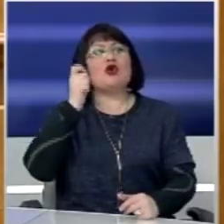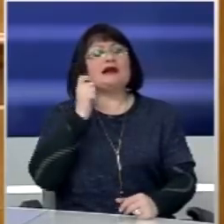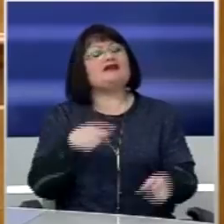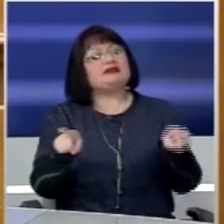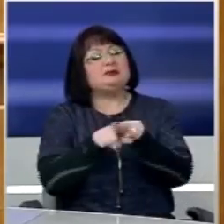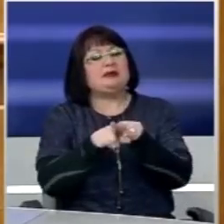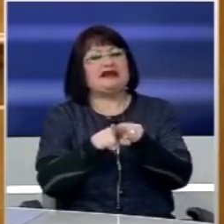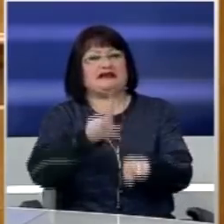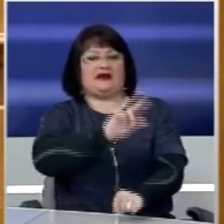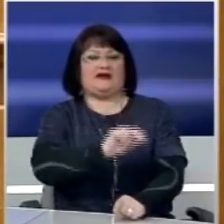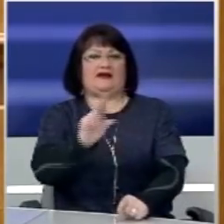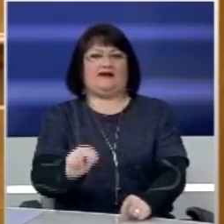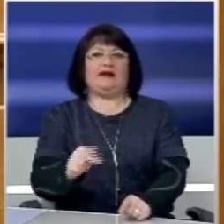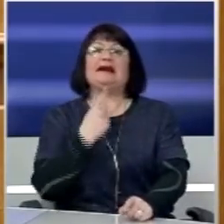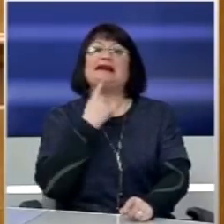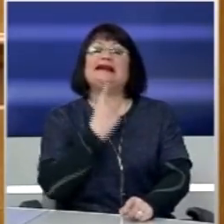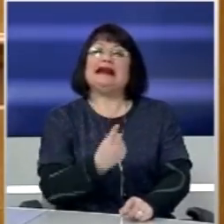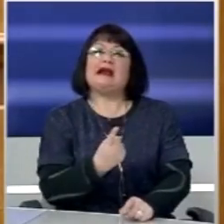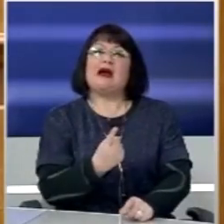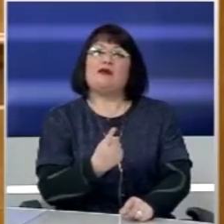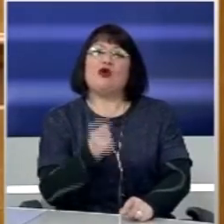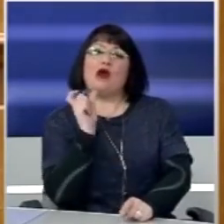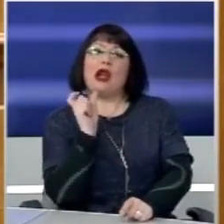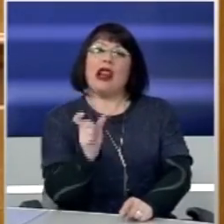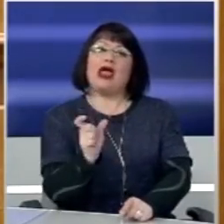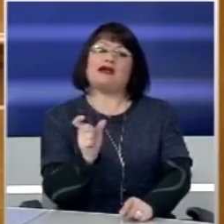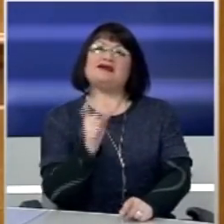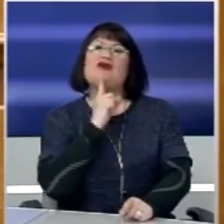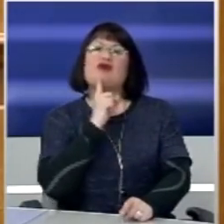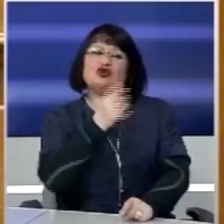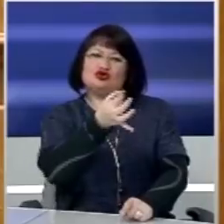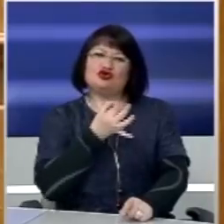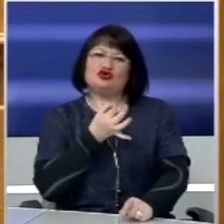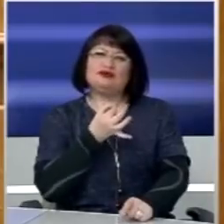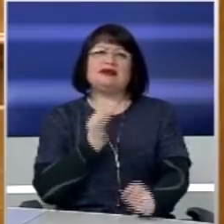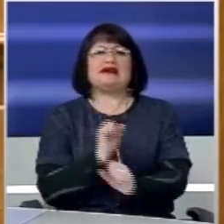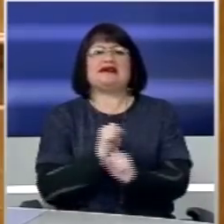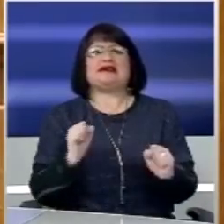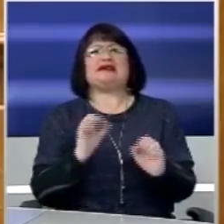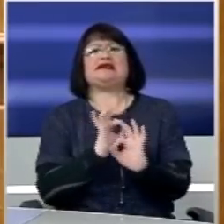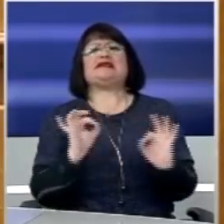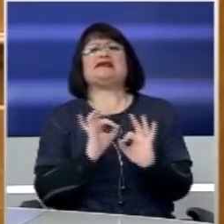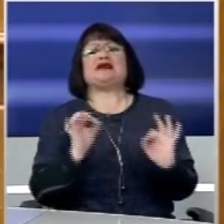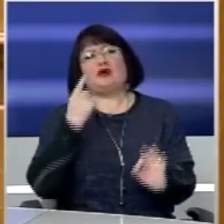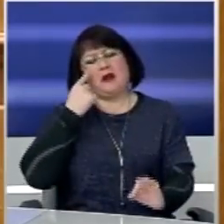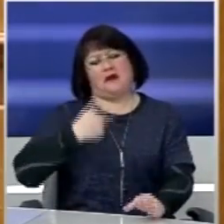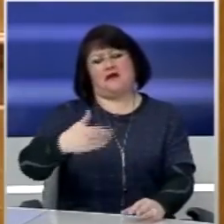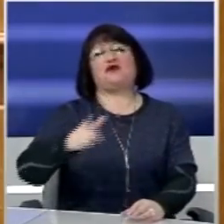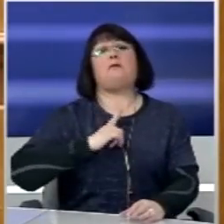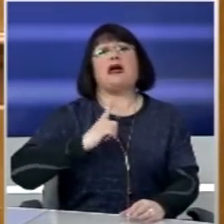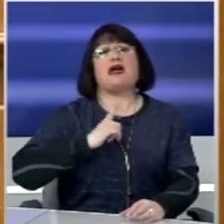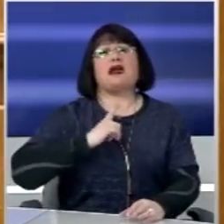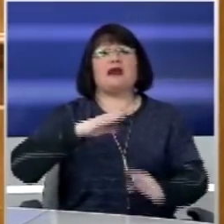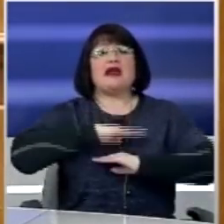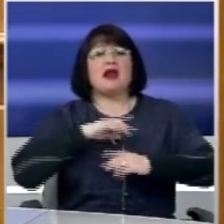αντιπολίτευση. Είστε, για να χρησιμοποιήσω και μια ορολογία οικία με τη δική σας, δεδομένη και προβλέψιμη για το